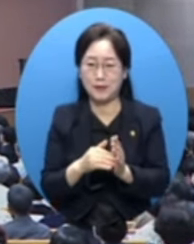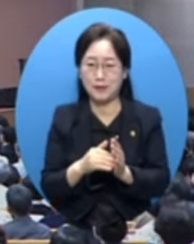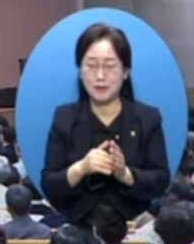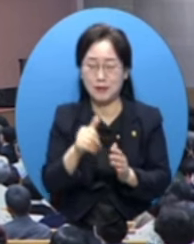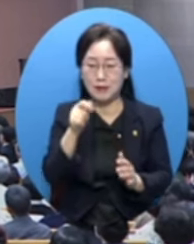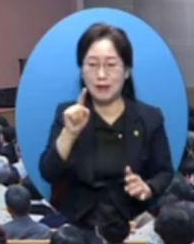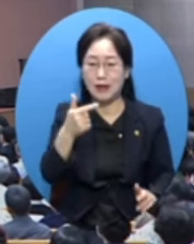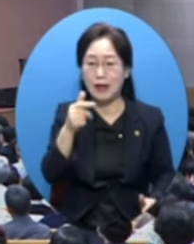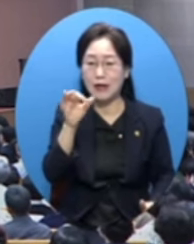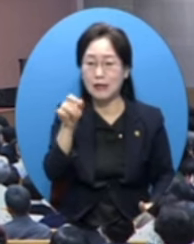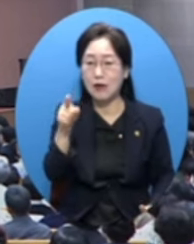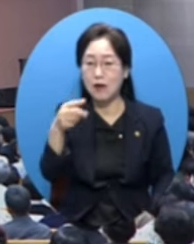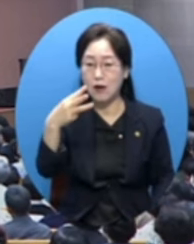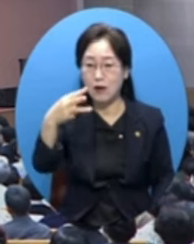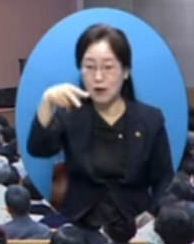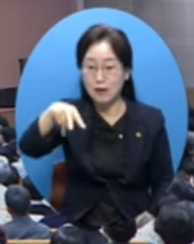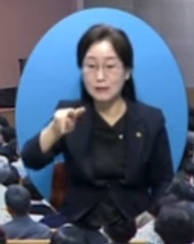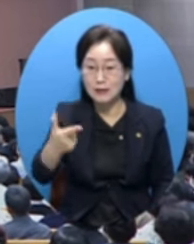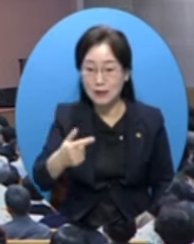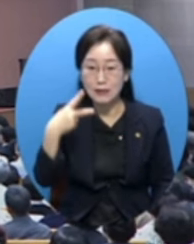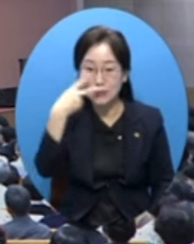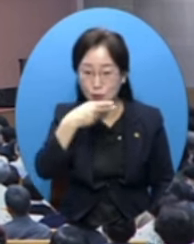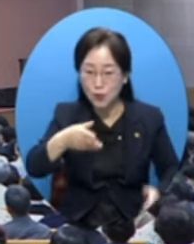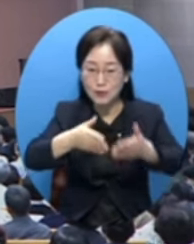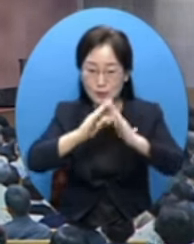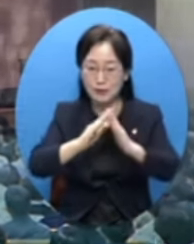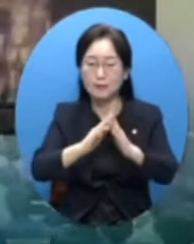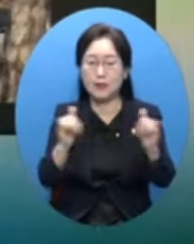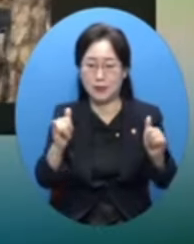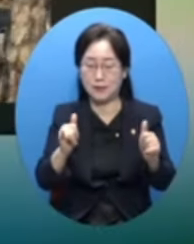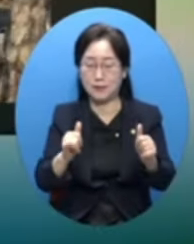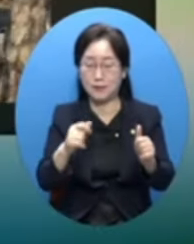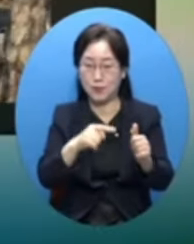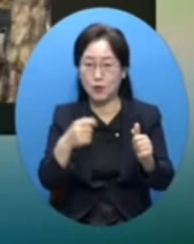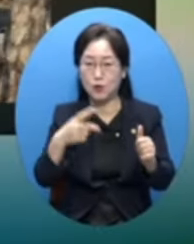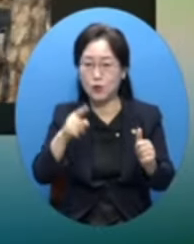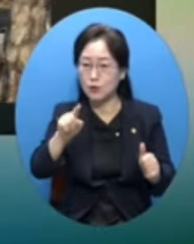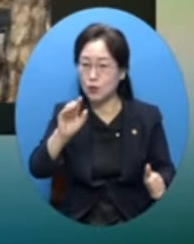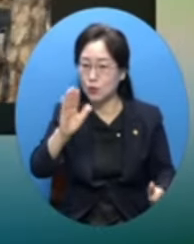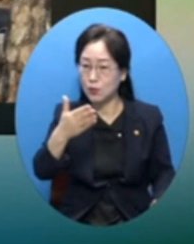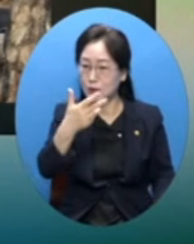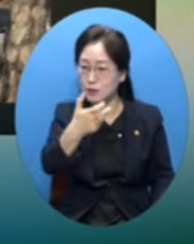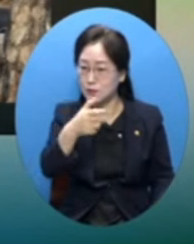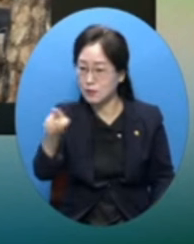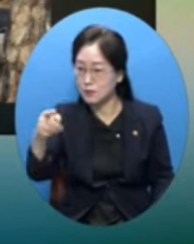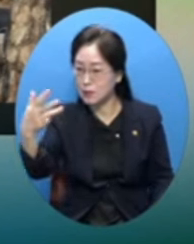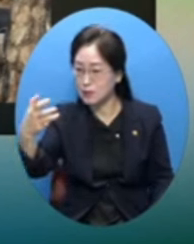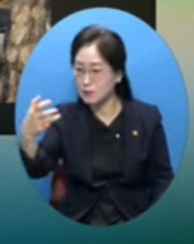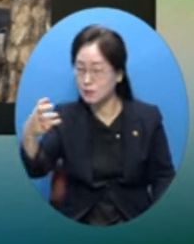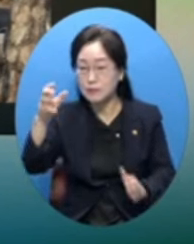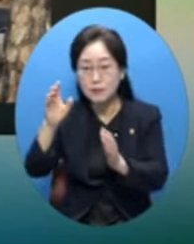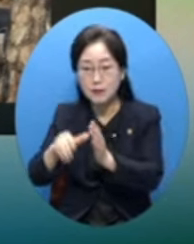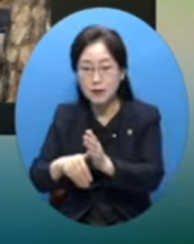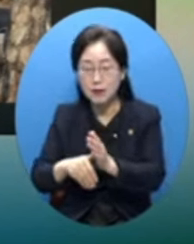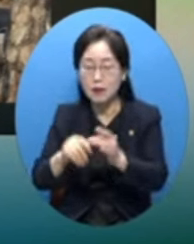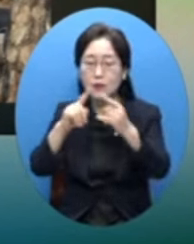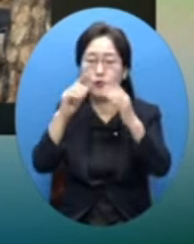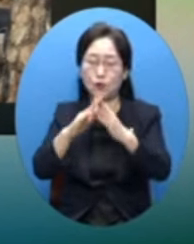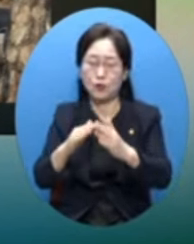하늘산 기도원의 설립자이시기도 하고 1970년대 80년대 한국 교회 부흥운동을